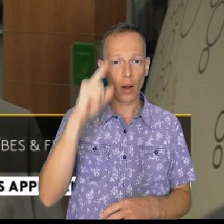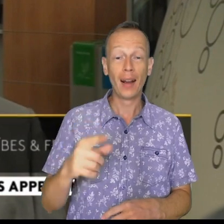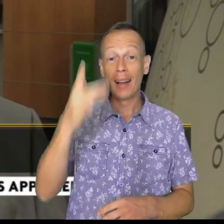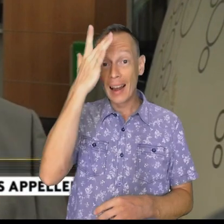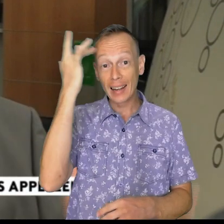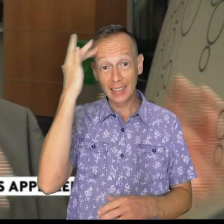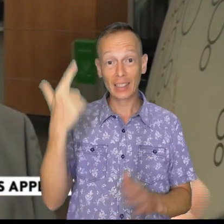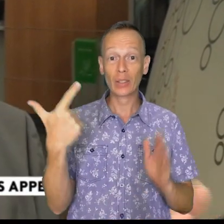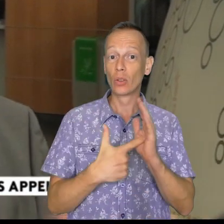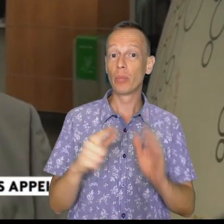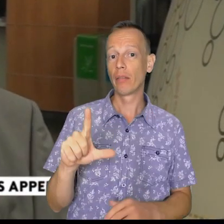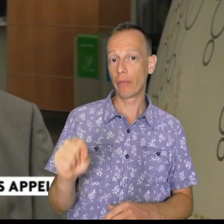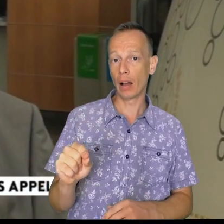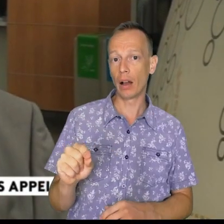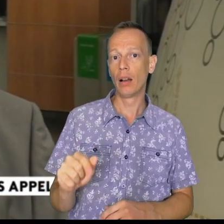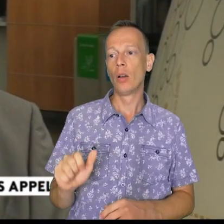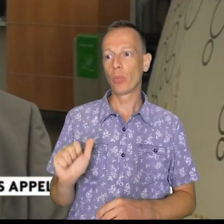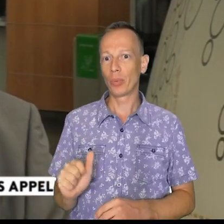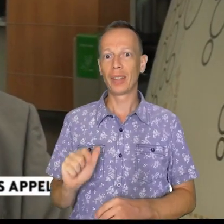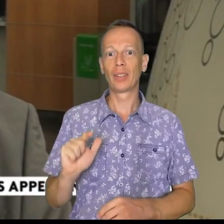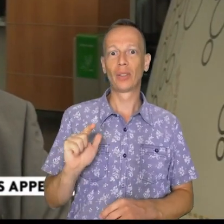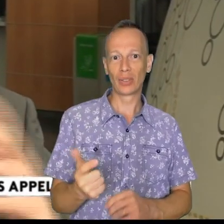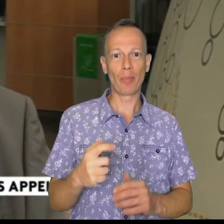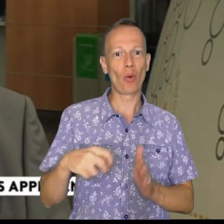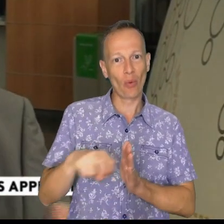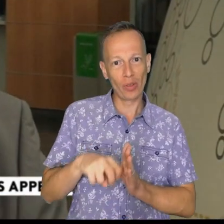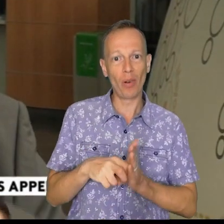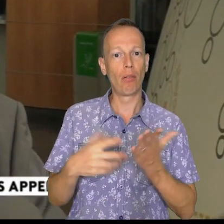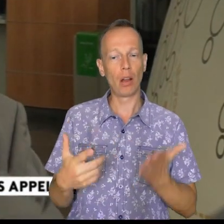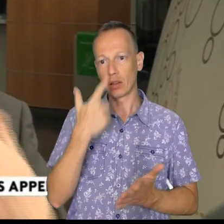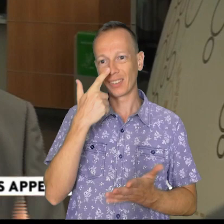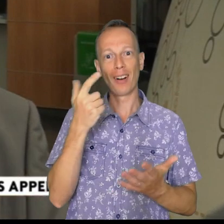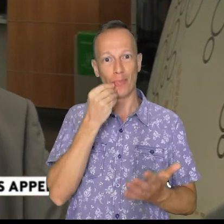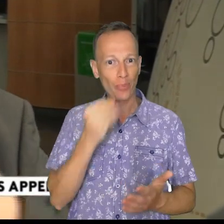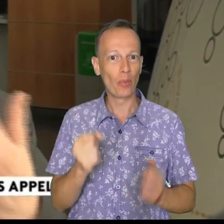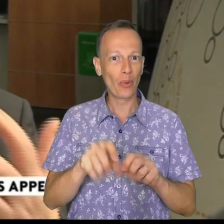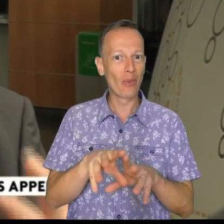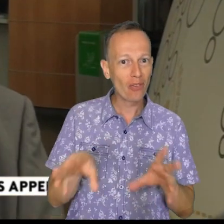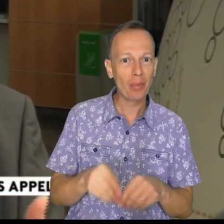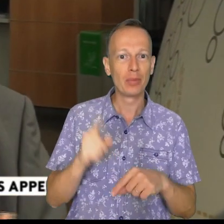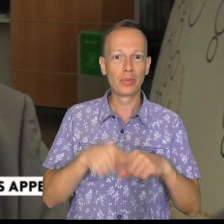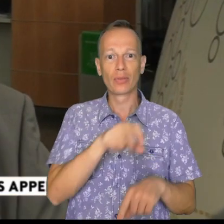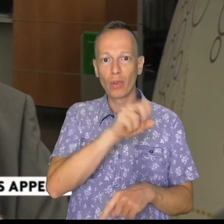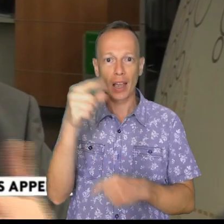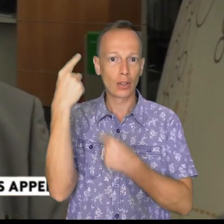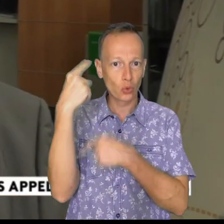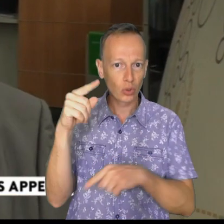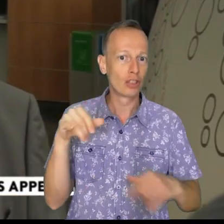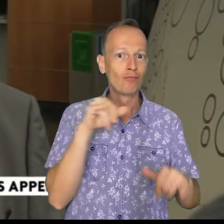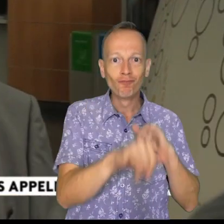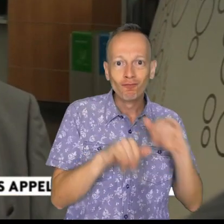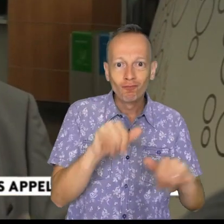l'été 2020, entre le premier et le deuxième confinement, on avait retrouvé la clientèle affinitaire, la clientèle des familles, la clientèle des voyages à